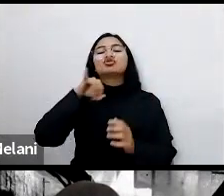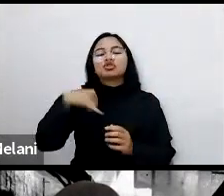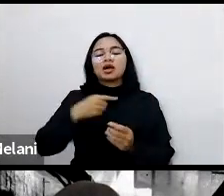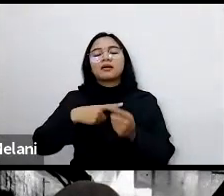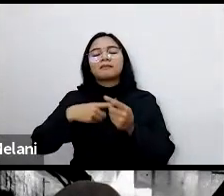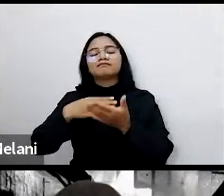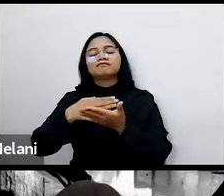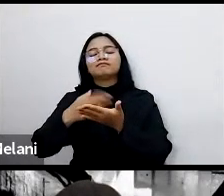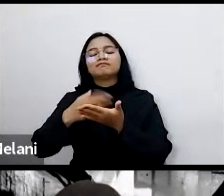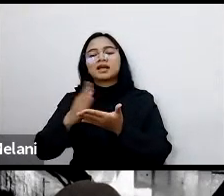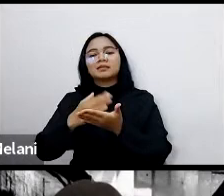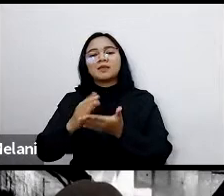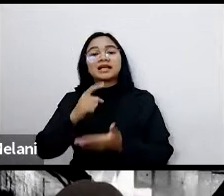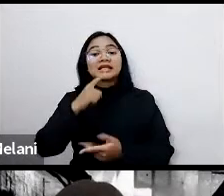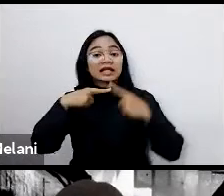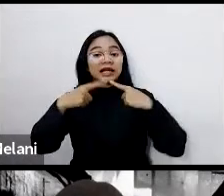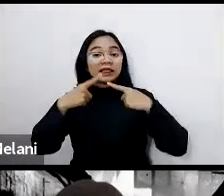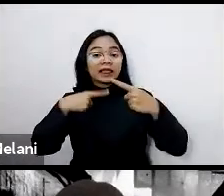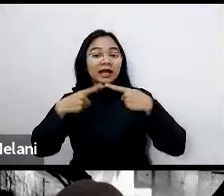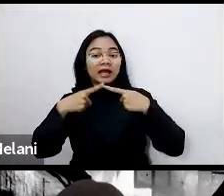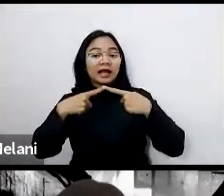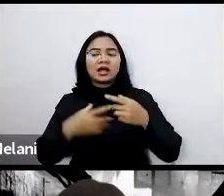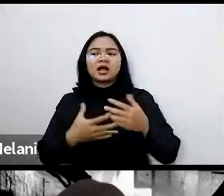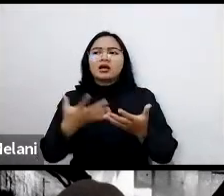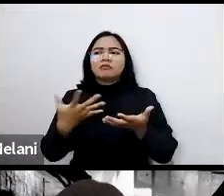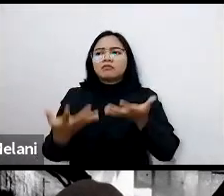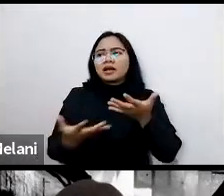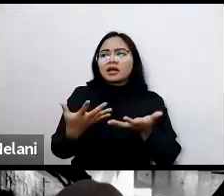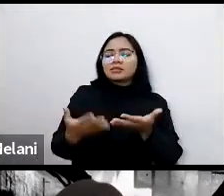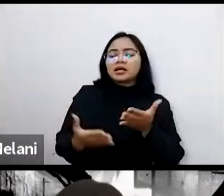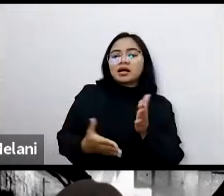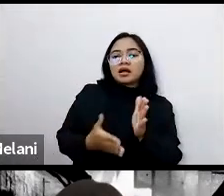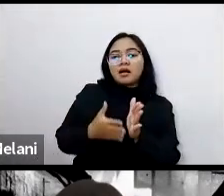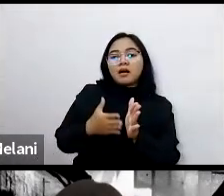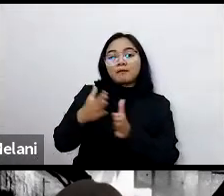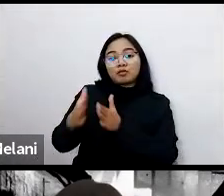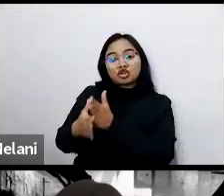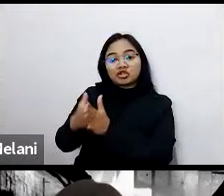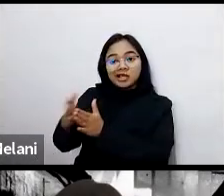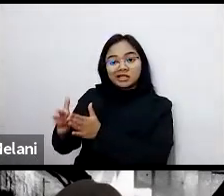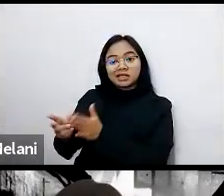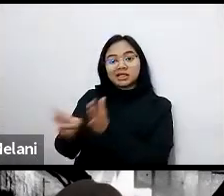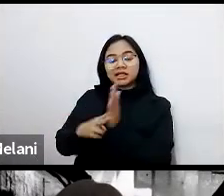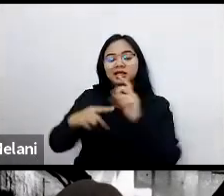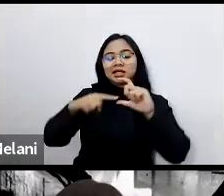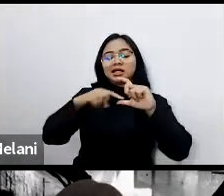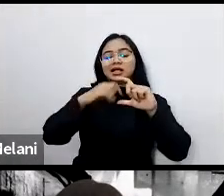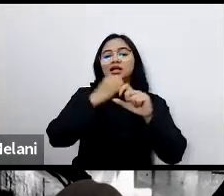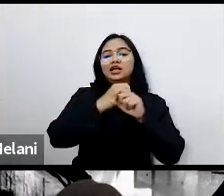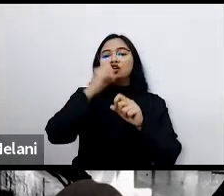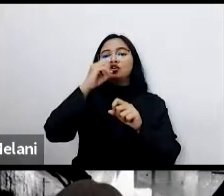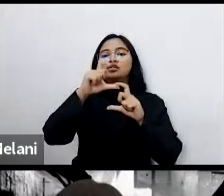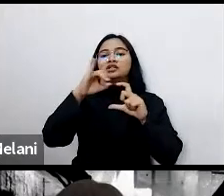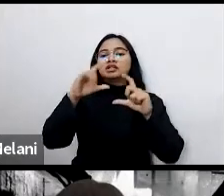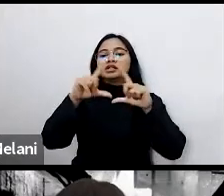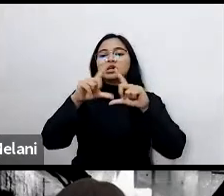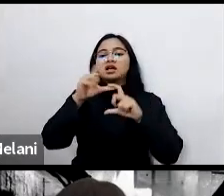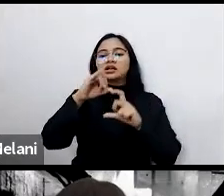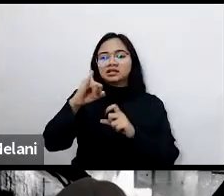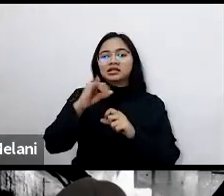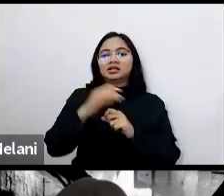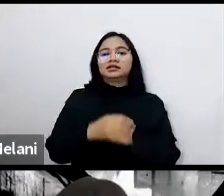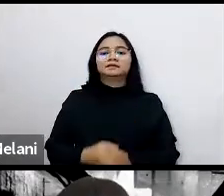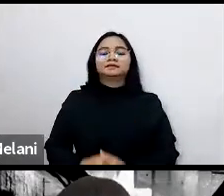untuk melakukan proses negosiasi terhadap tantangan-tantangan yang dihadapi oleh akademisi perempuan.